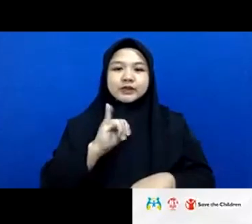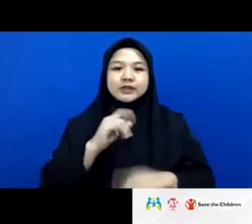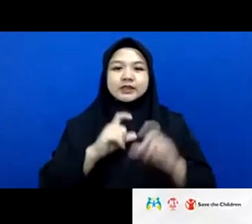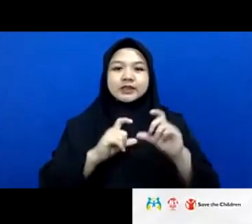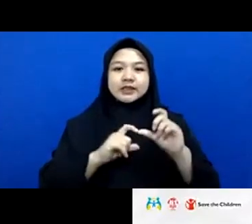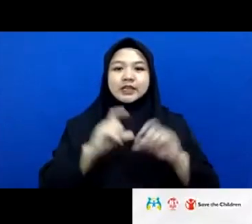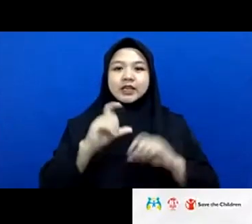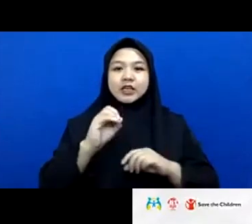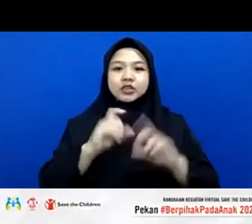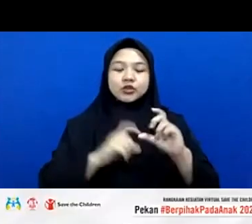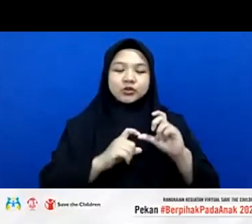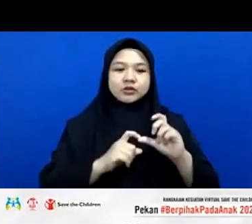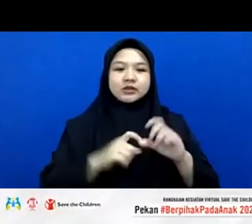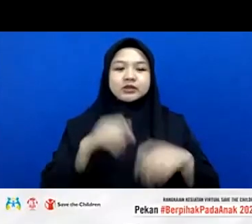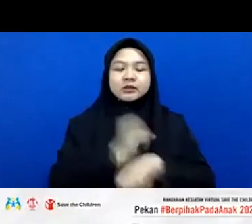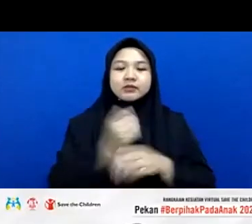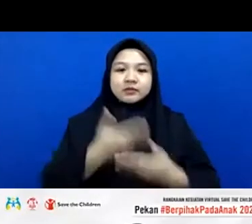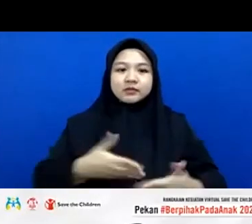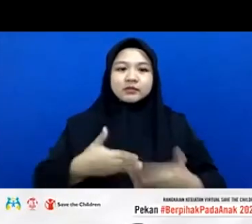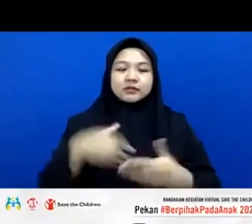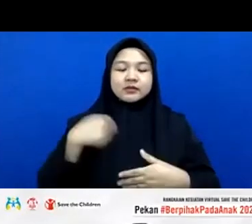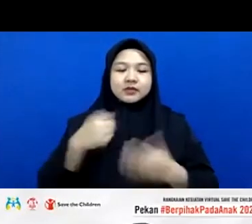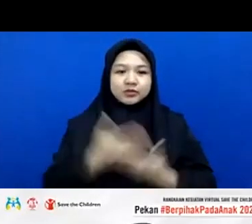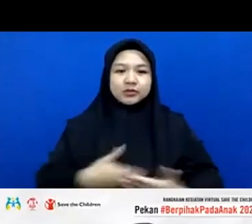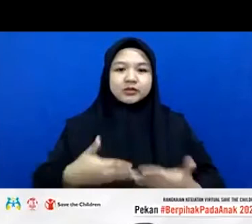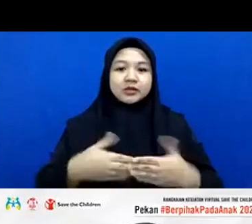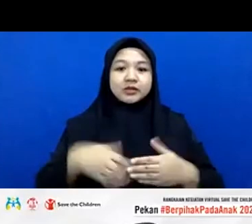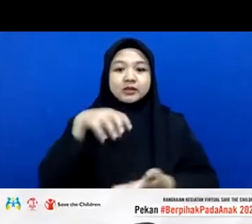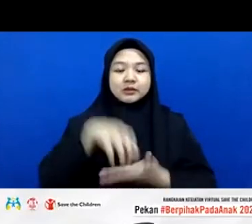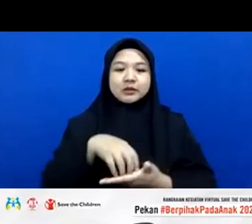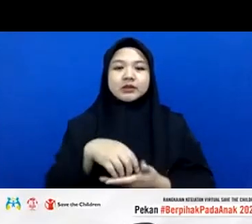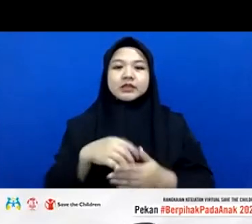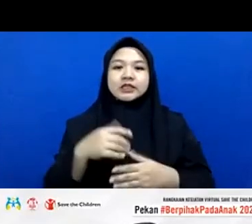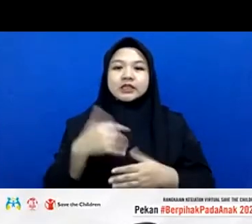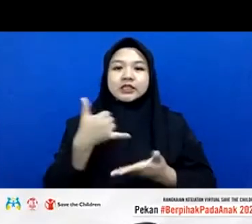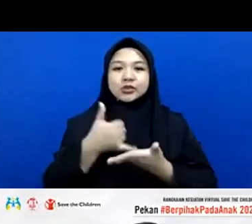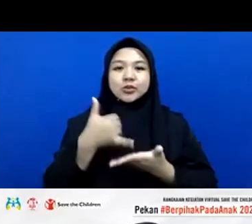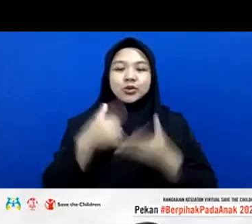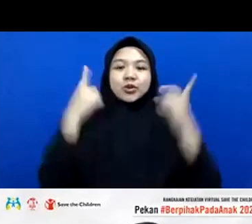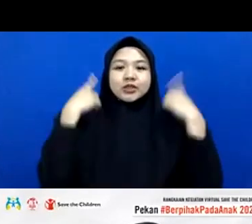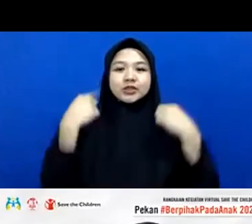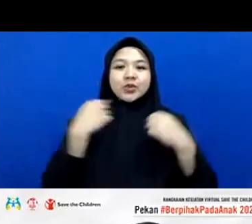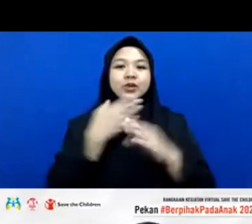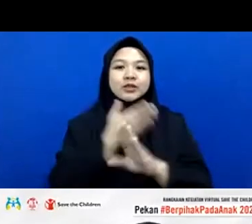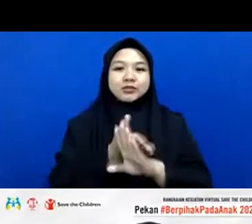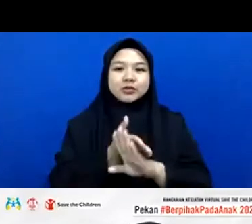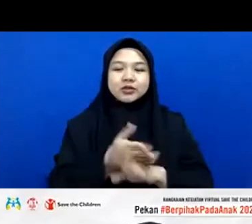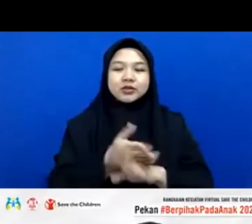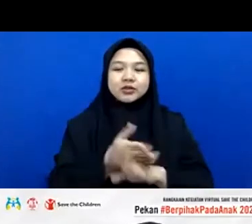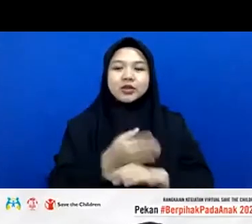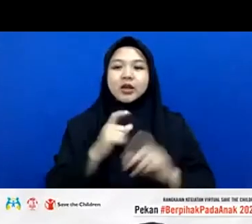yaitu pekerja sosial Kementerian Sosial dengan penempatan di Kabupaten Situbondo, Jawa Timur. Mbak Sofi ini